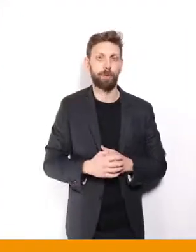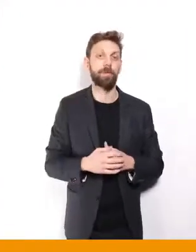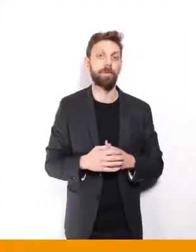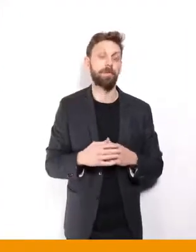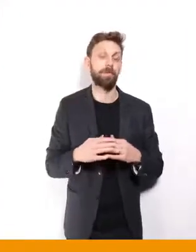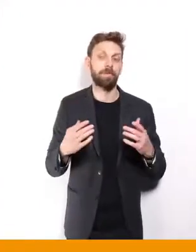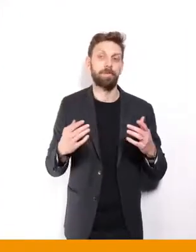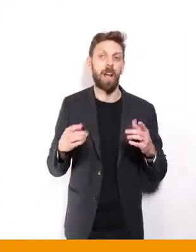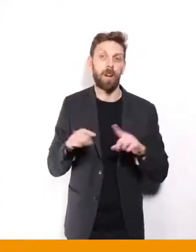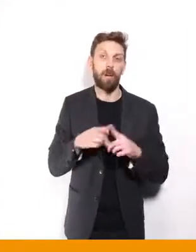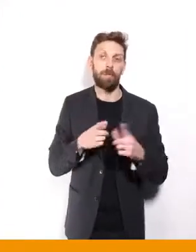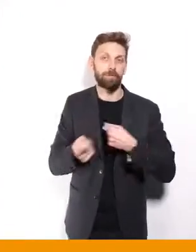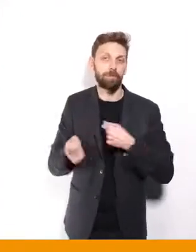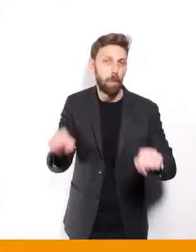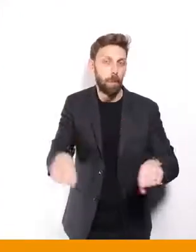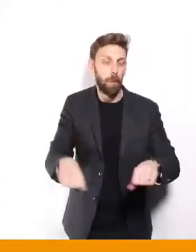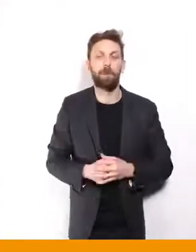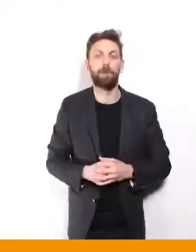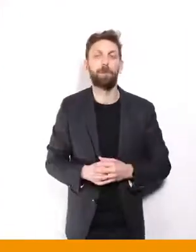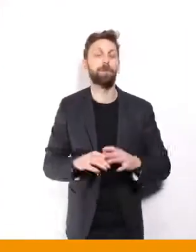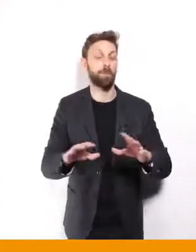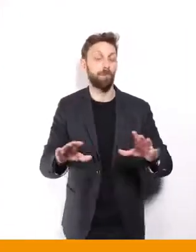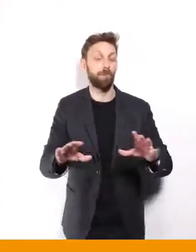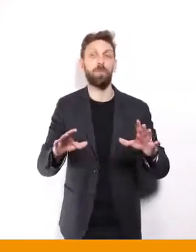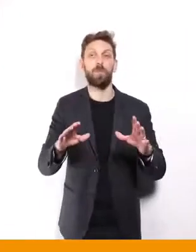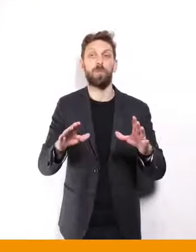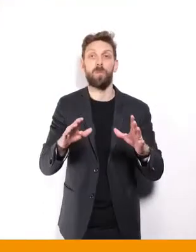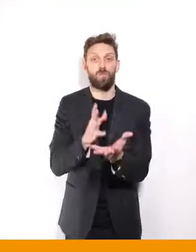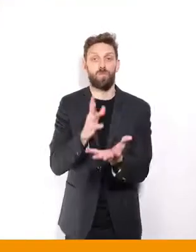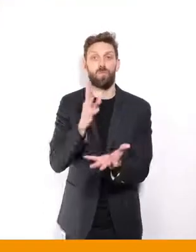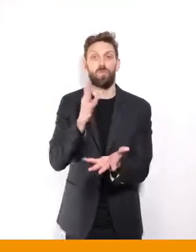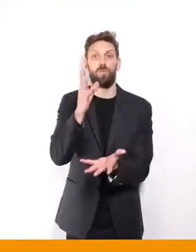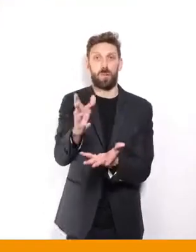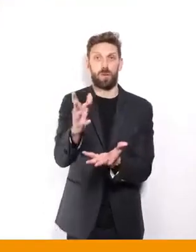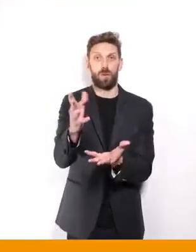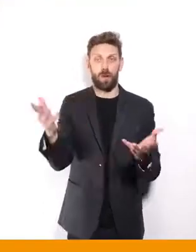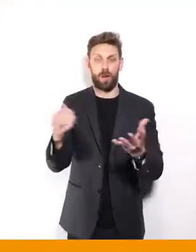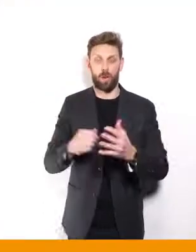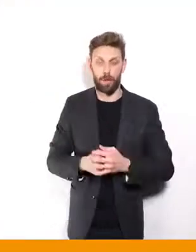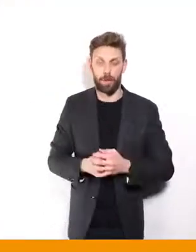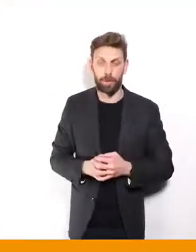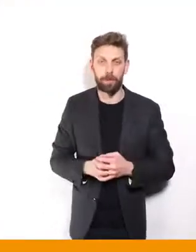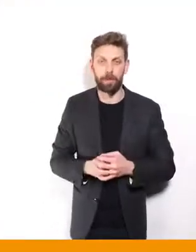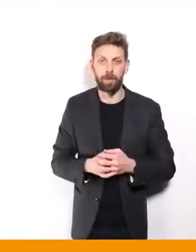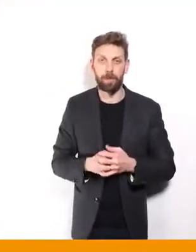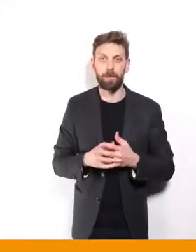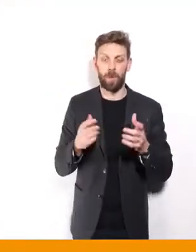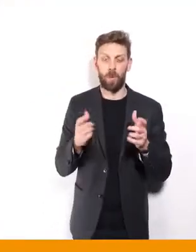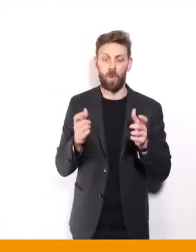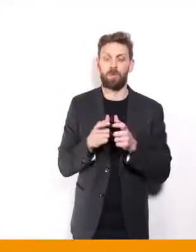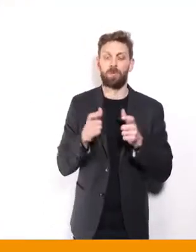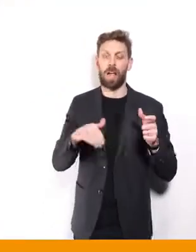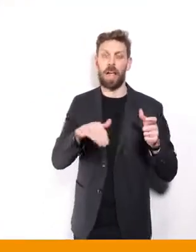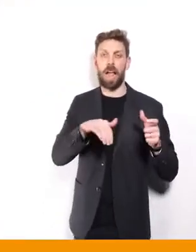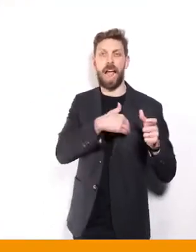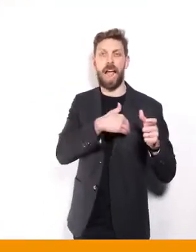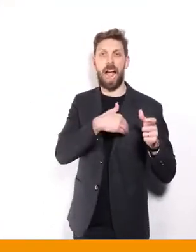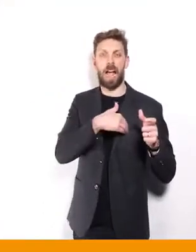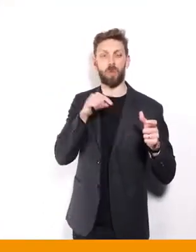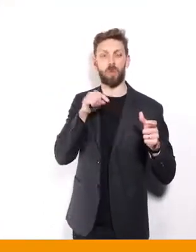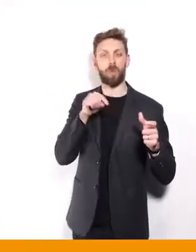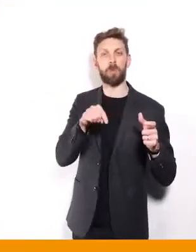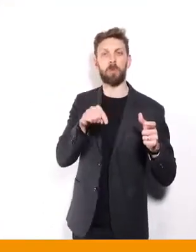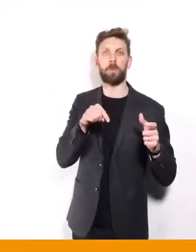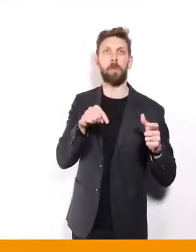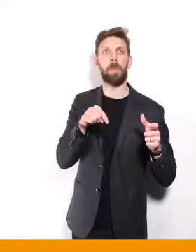contre-productifs. Donc l'idée, moi j'aimerais qu'au fond, il y ait une dimension de cette agence qui relève d'à peu